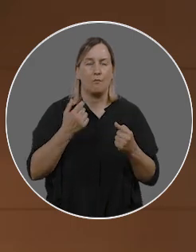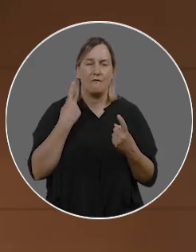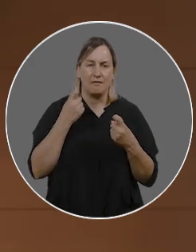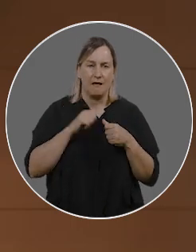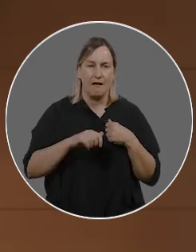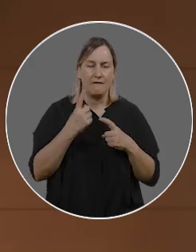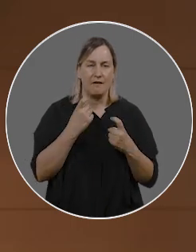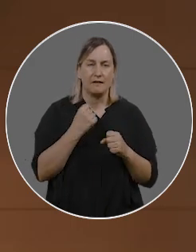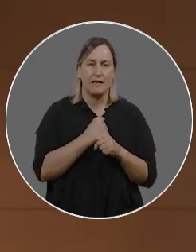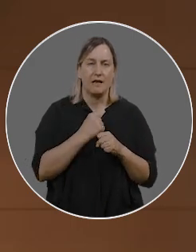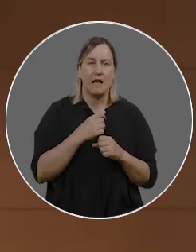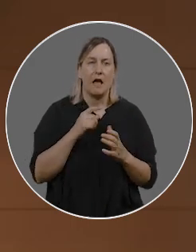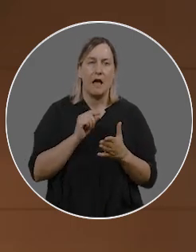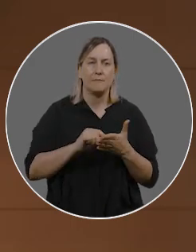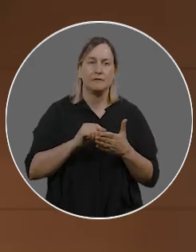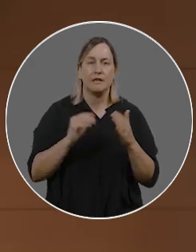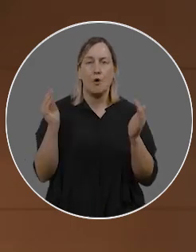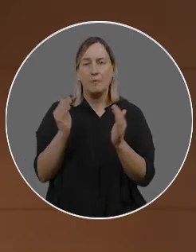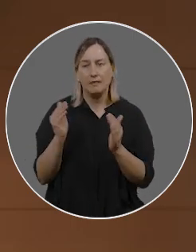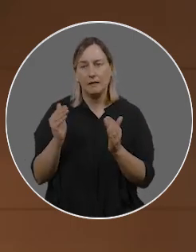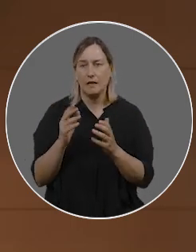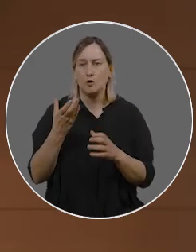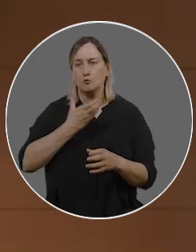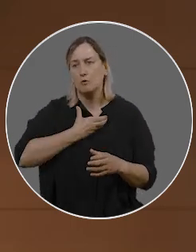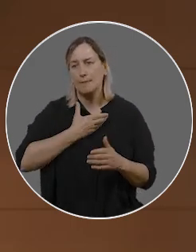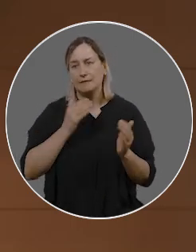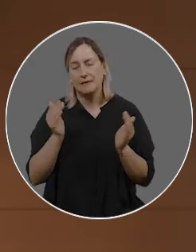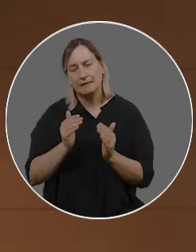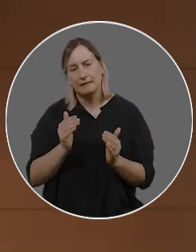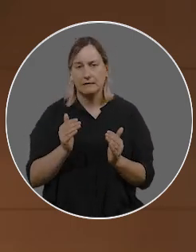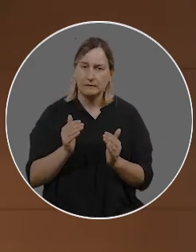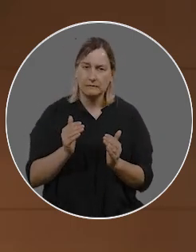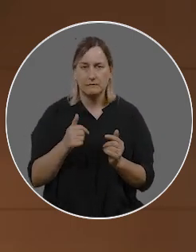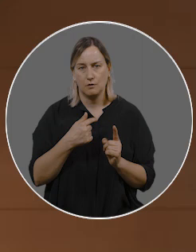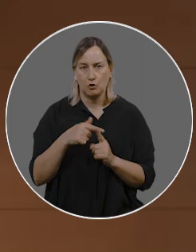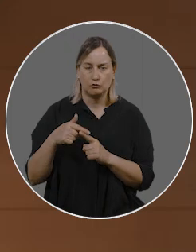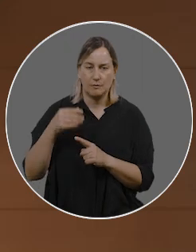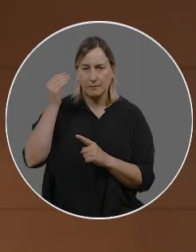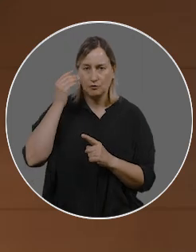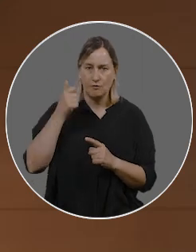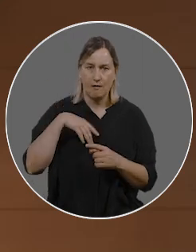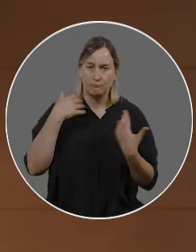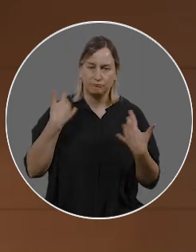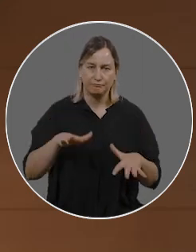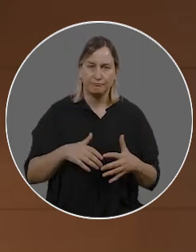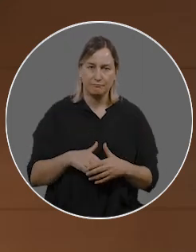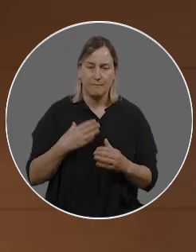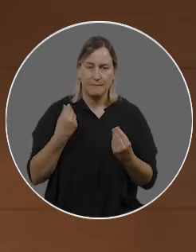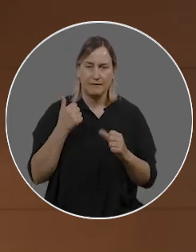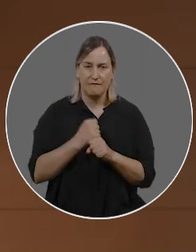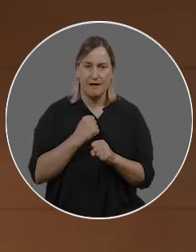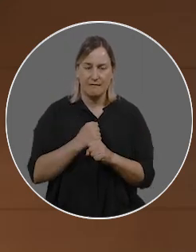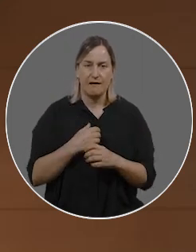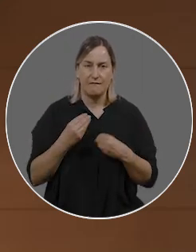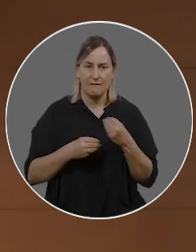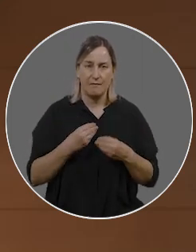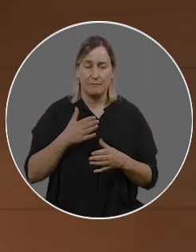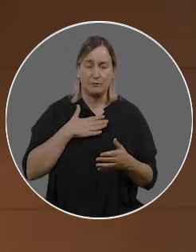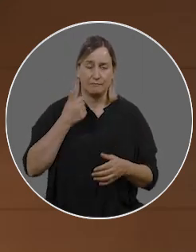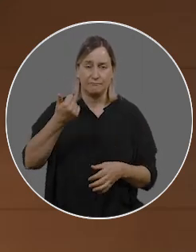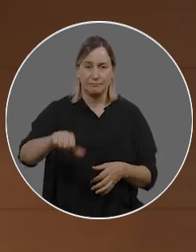encara. Administració petita, ajuntaments petits, coses així, jo crec que hi ha bastanta més feina a fer, segurament